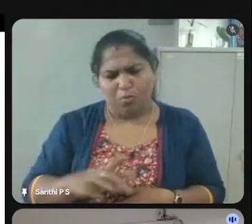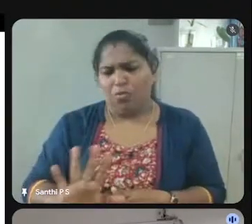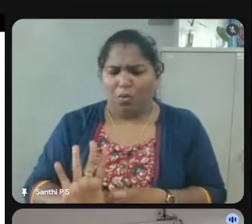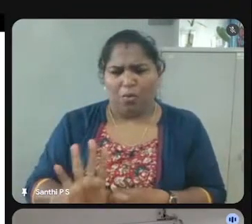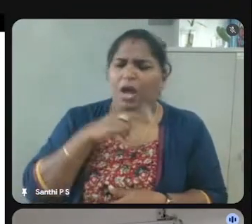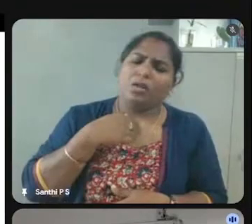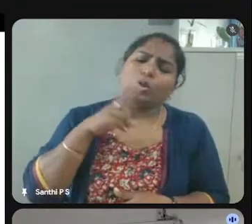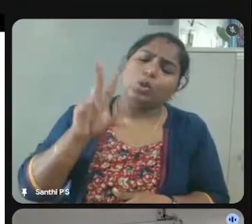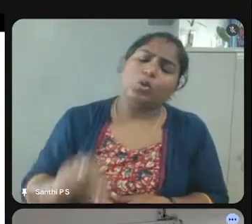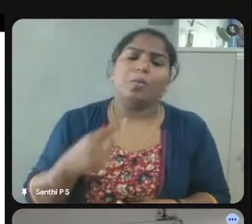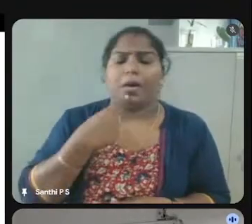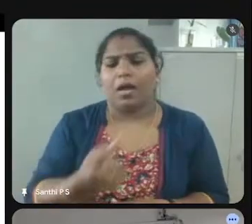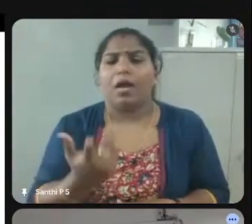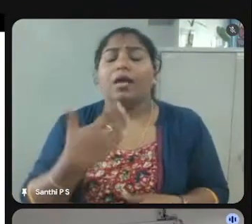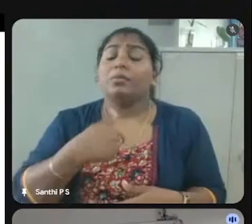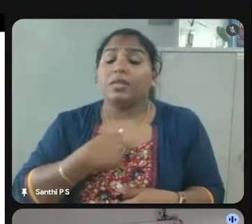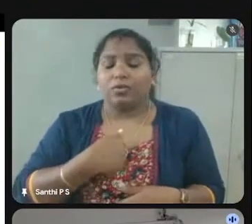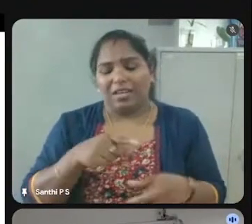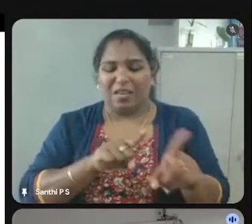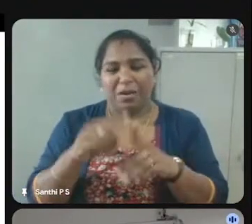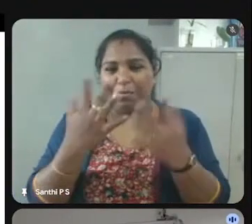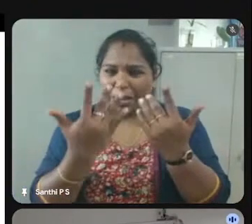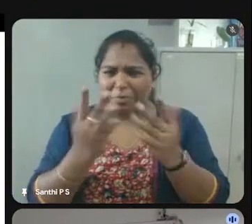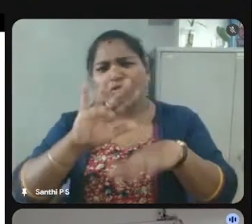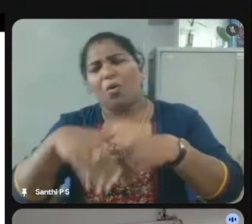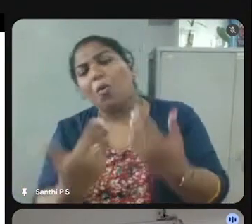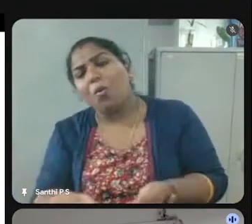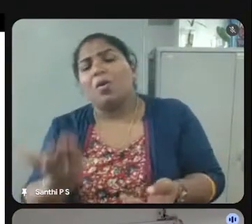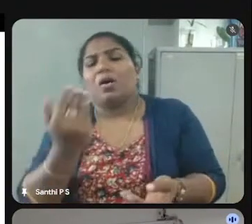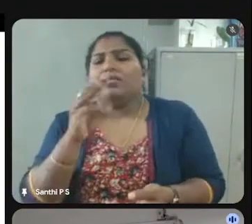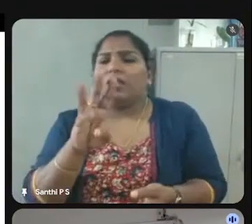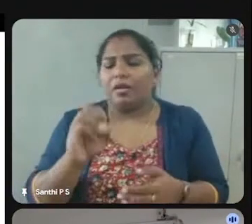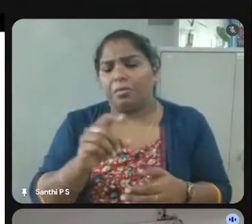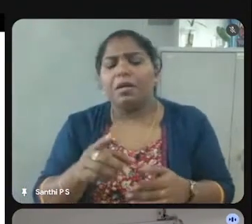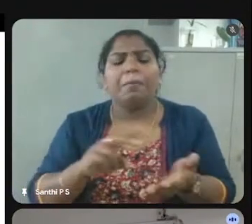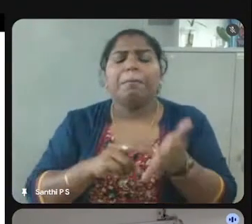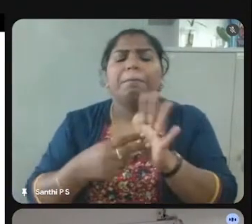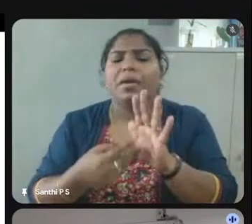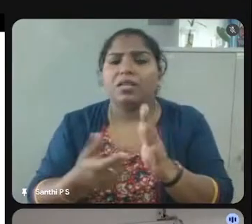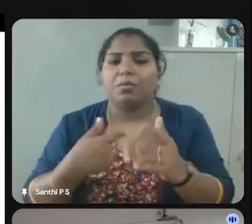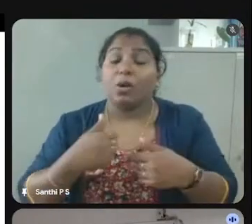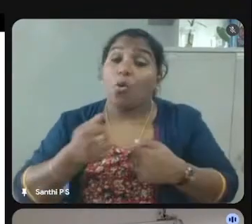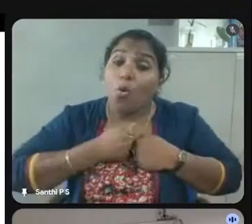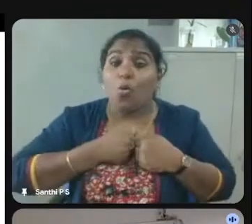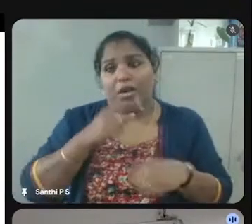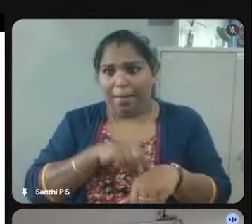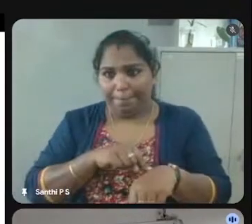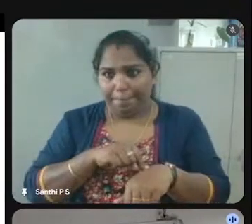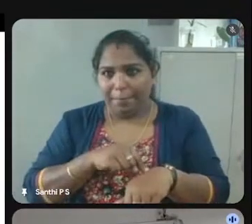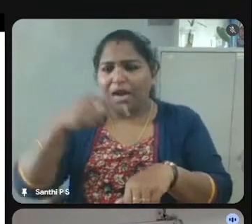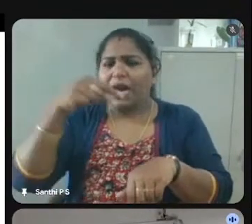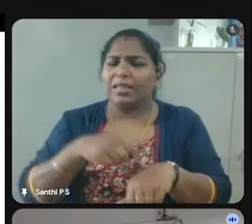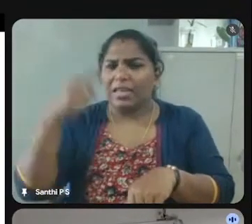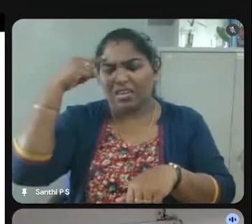പറയുന്നത് ആർക്കും ഒരു ദോഷവും ഉണ്ടാക്കുന്നില്ല. നമുക്ക് നമ്മളെ കൂടി അറിയാൻ സാധിച്ചാൽ മാത്രമേ, ഞാൻ മുന്നേ പറഞ്ഞ പോലെ, നമുക്ക് ചുറ്റും ഉള്ളവരെ നമുക്ക്